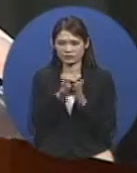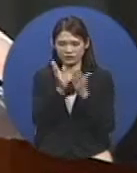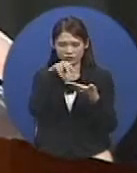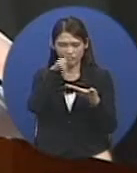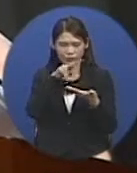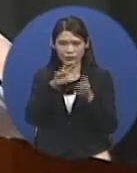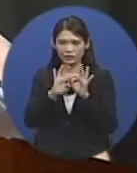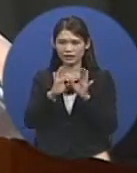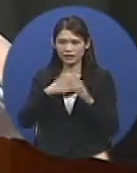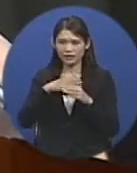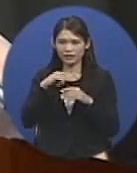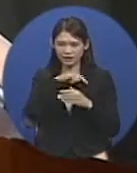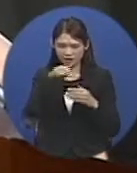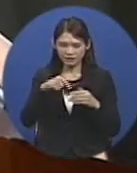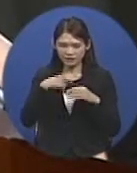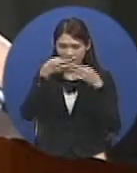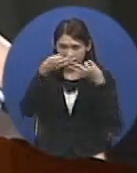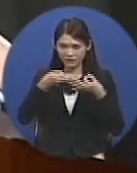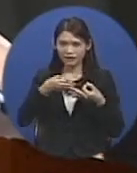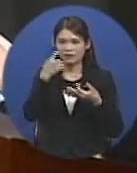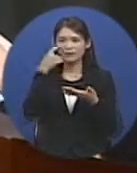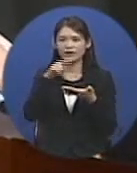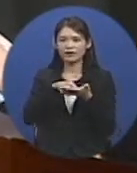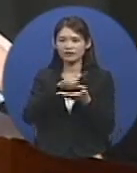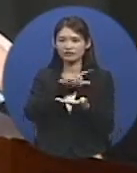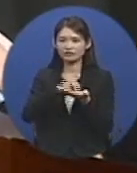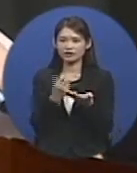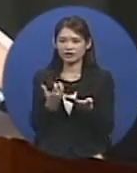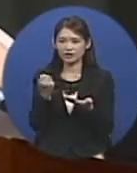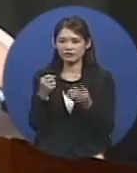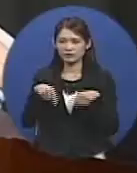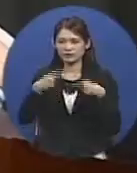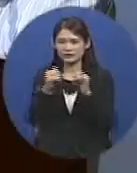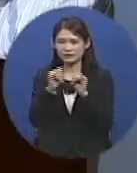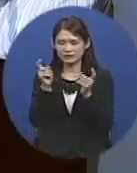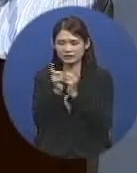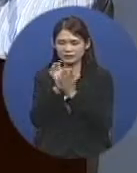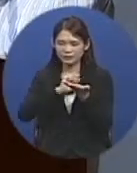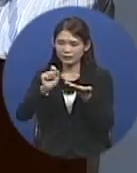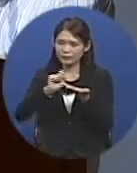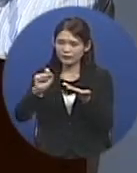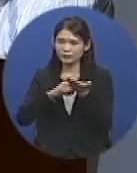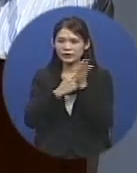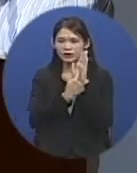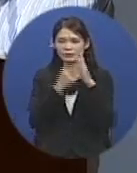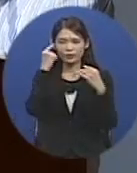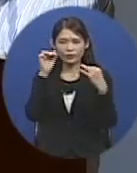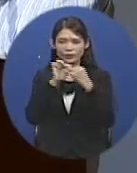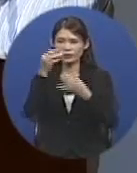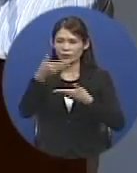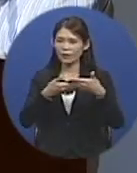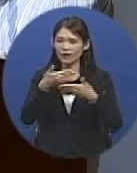통해 내 안의 나를 찾다라는 주제로 참가자들이 쓴 작품들을 직접 발표하고 서로 공유하는 시간이